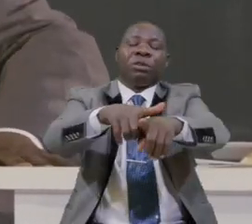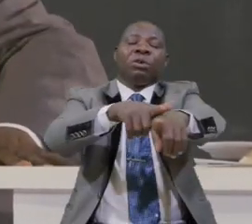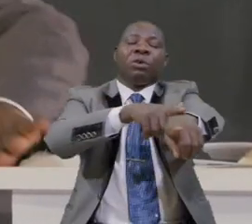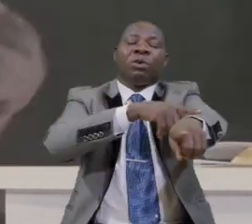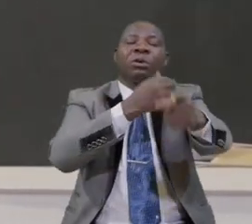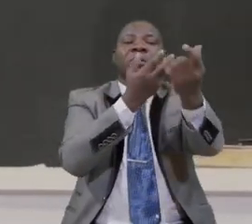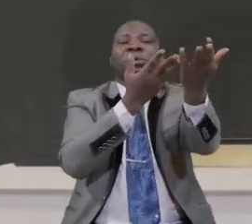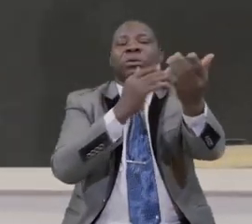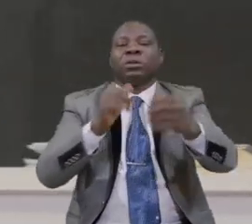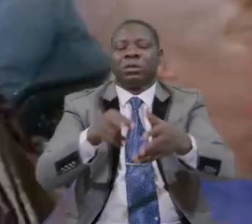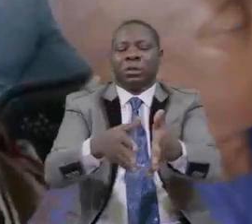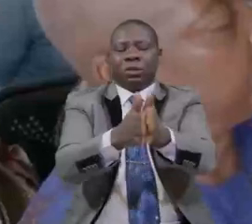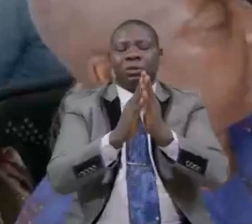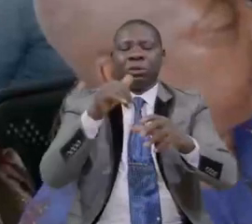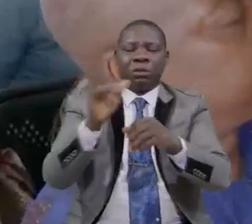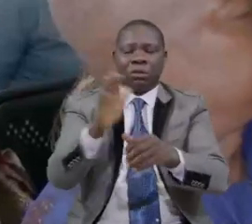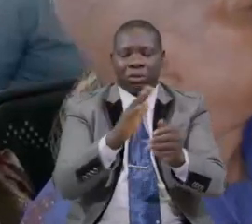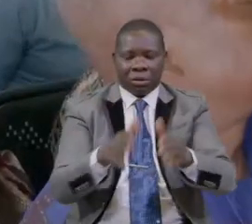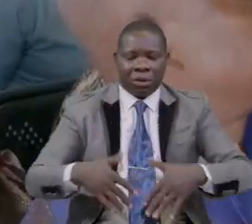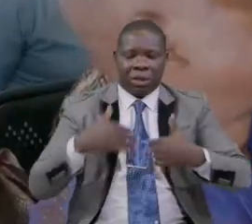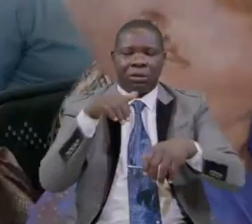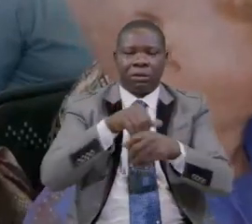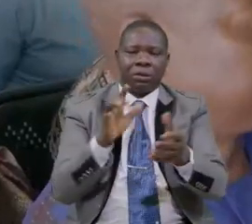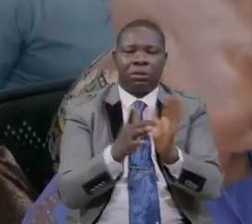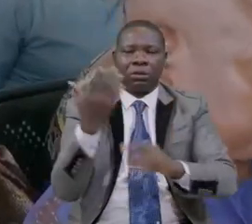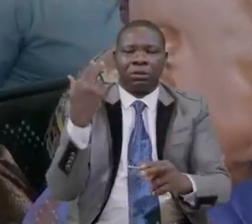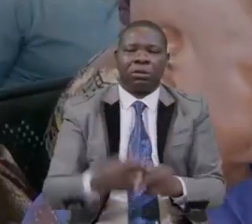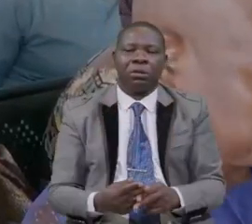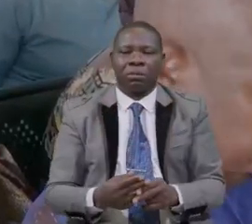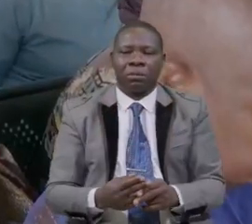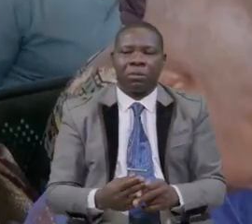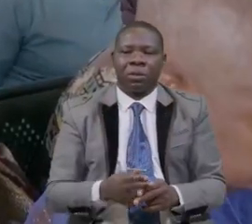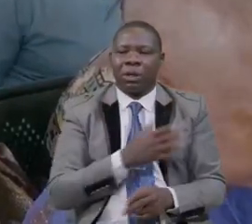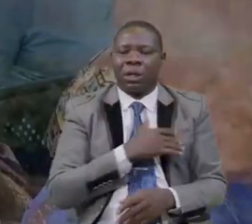pour cette requête de longue date dans ta vie.